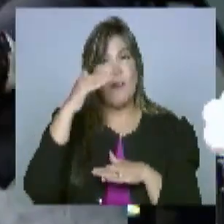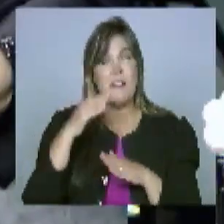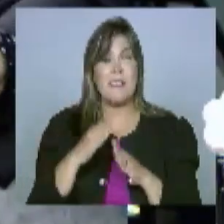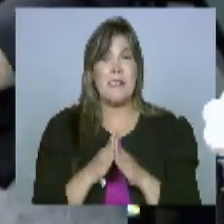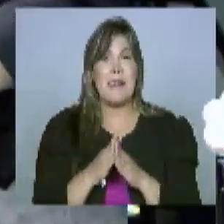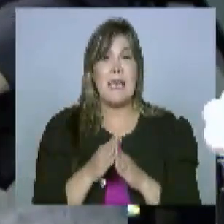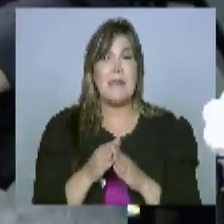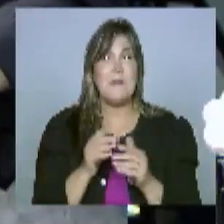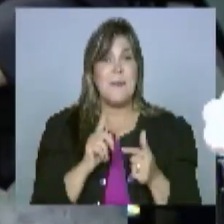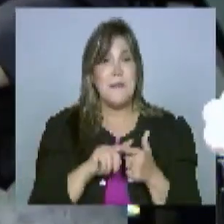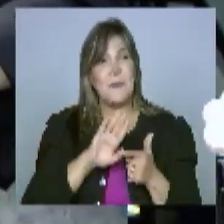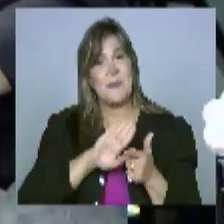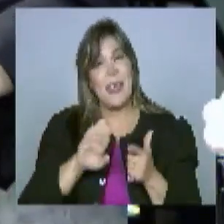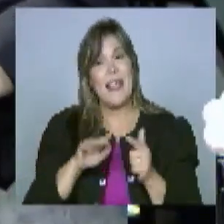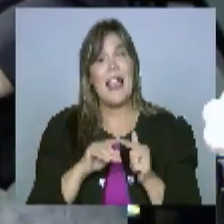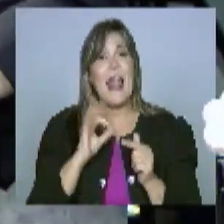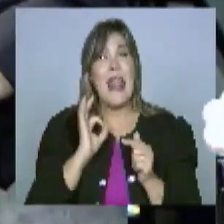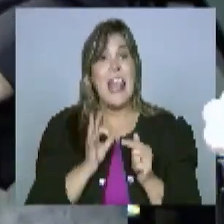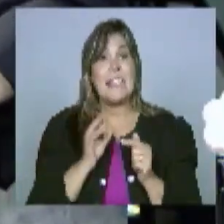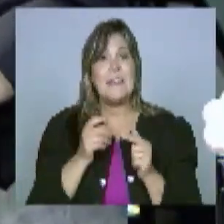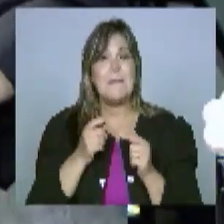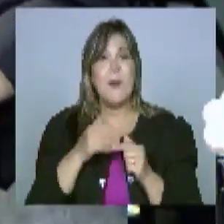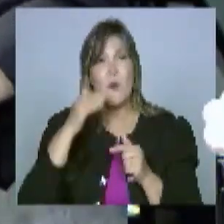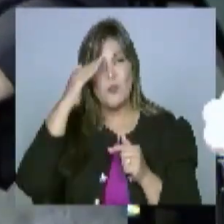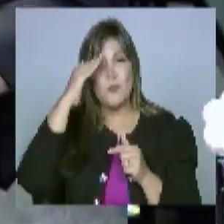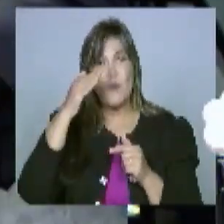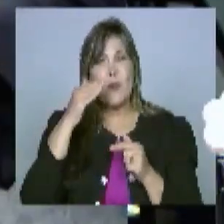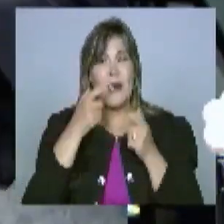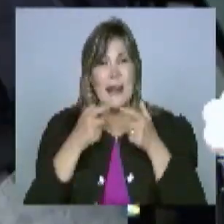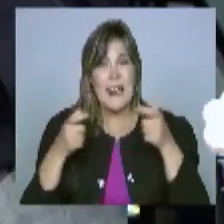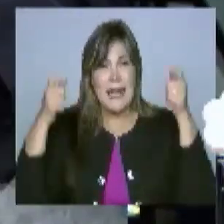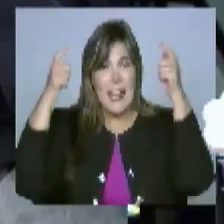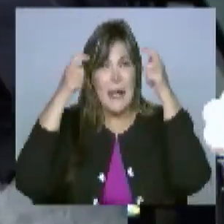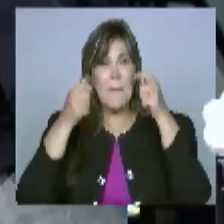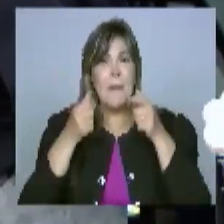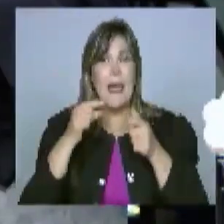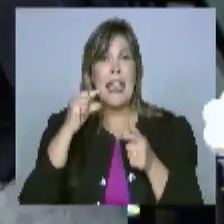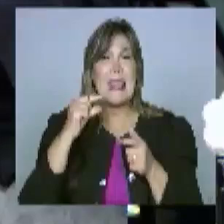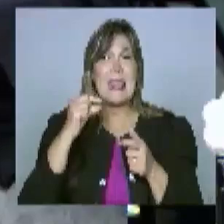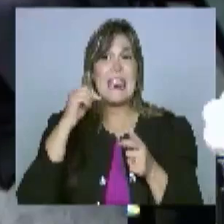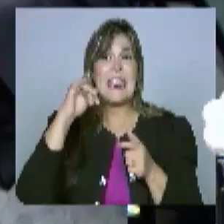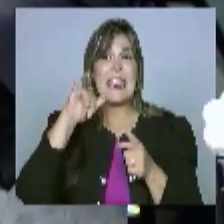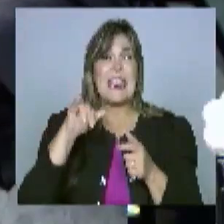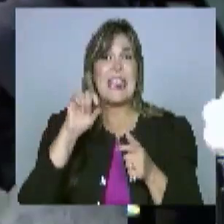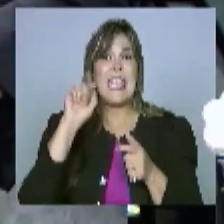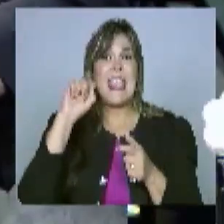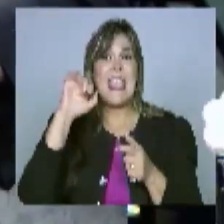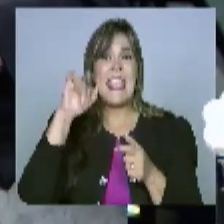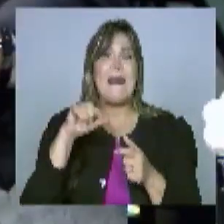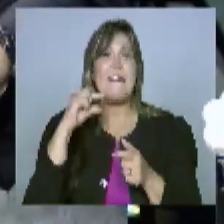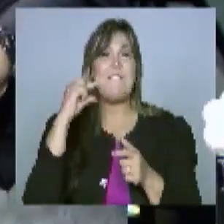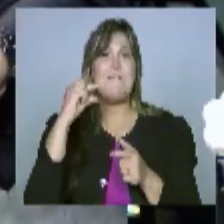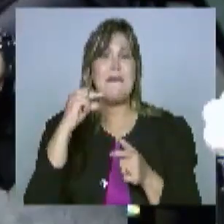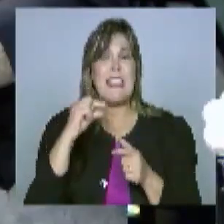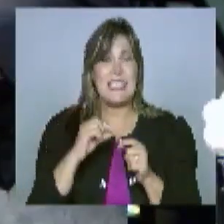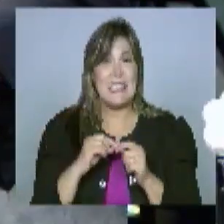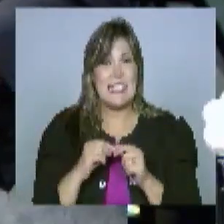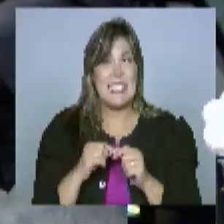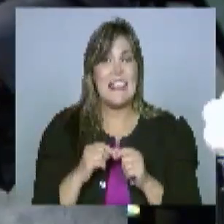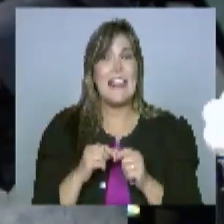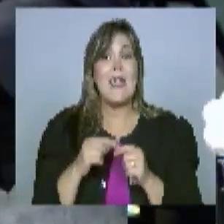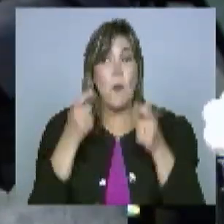لازم اشكر نيافه الامبا ديفيد رغم ان القائمين على المؤتمر ده من نيو